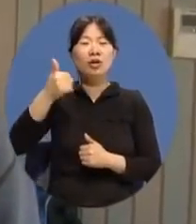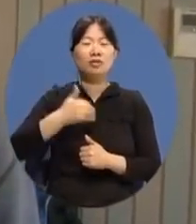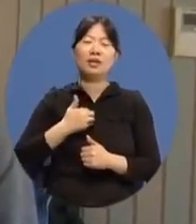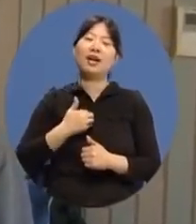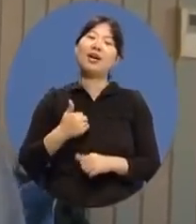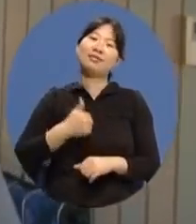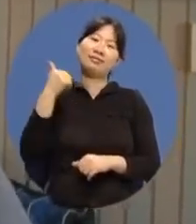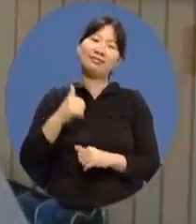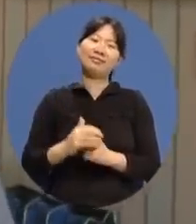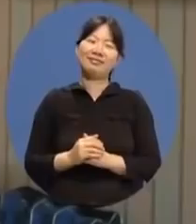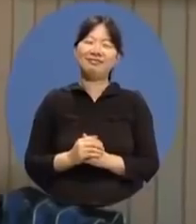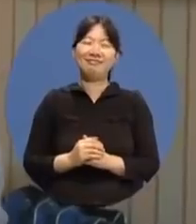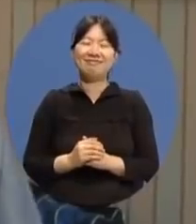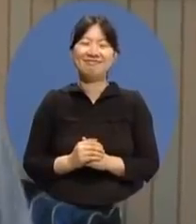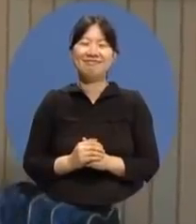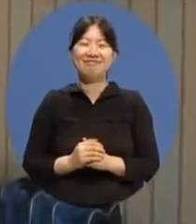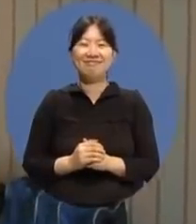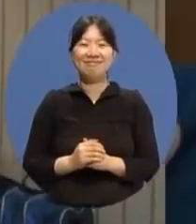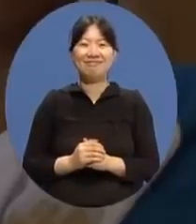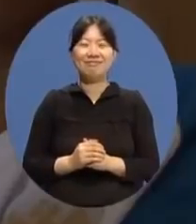저가요.